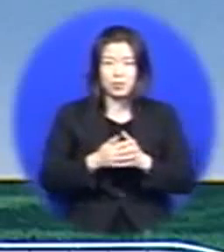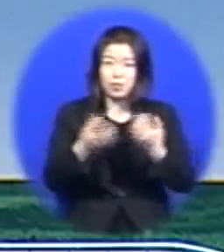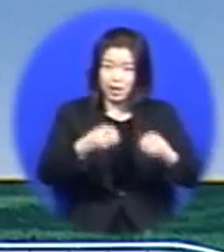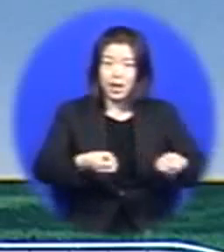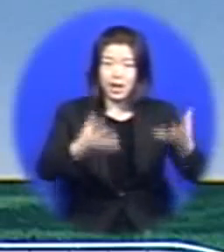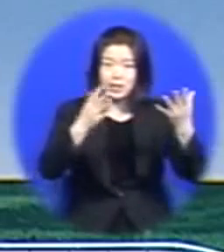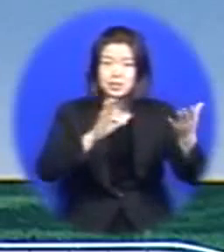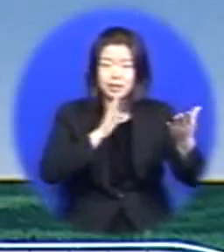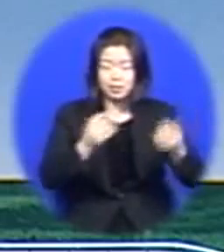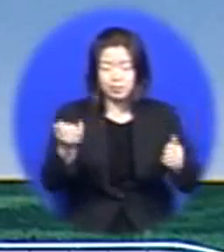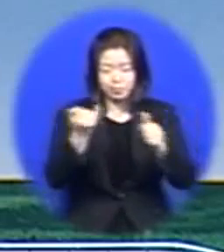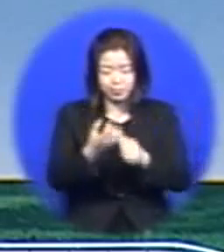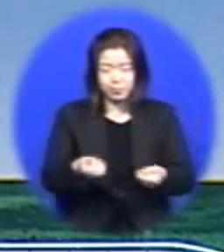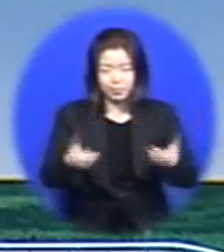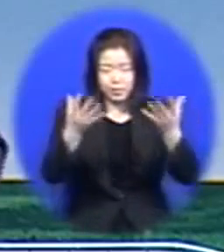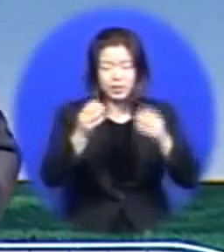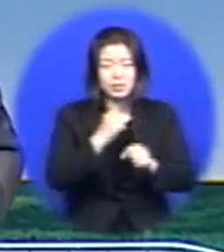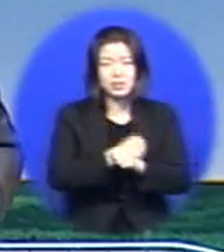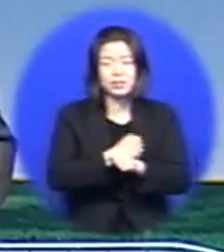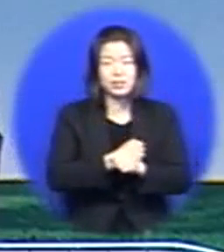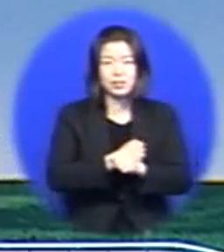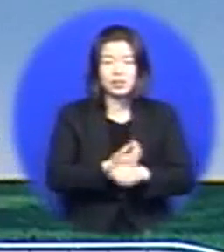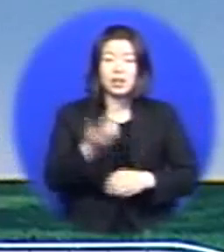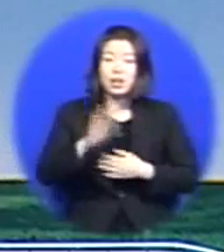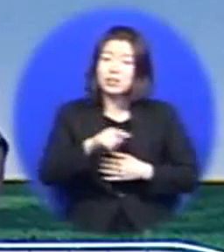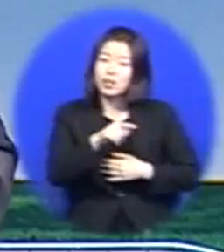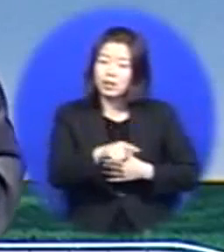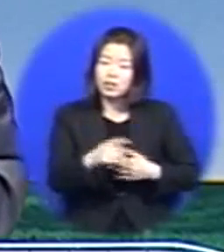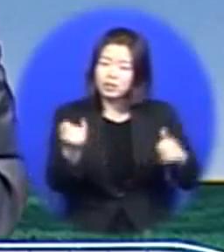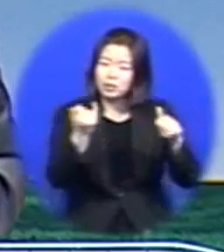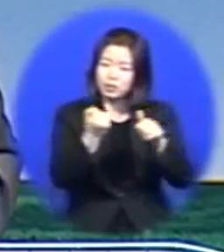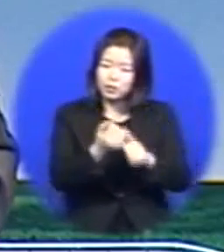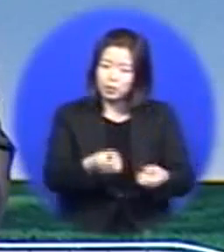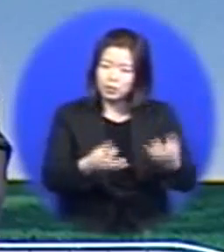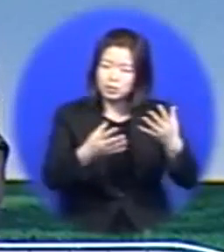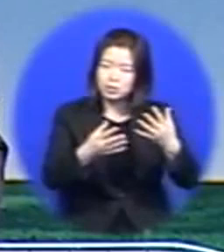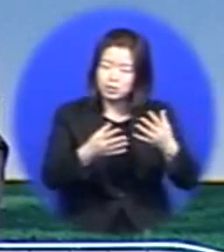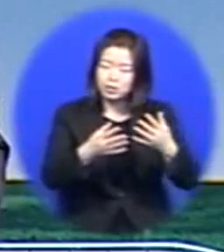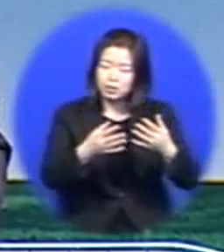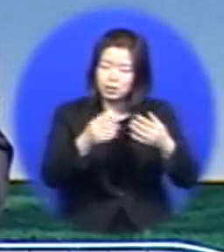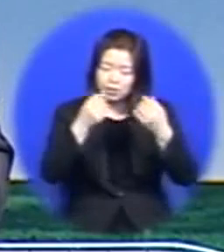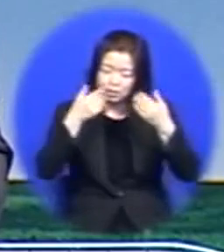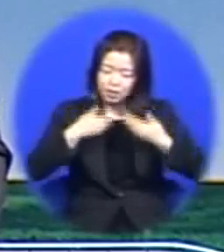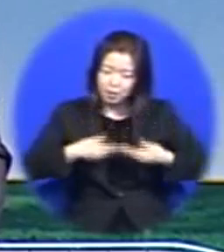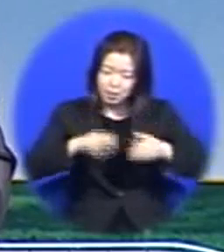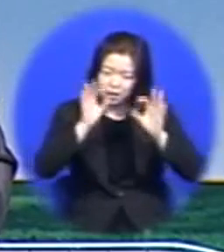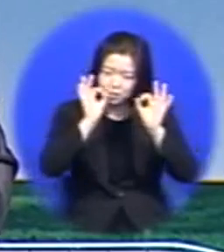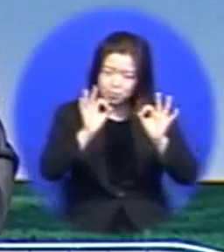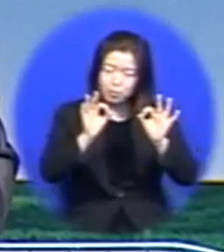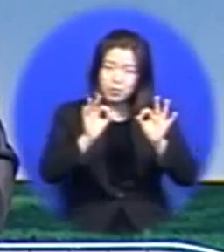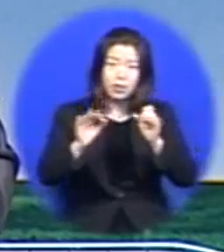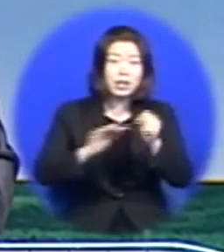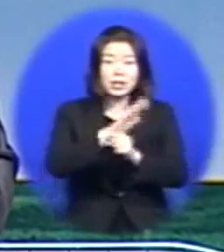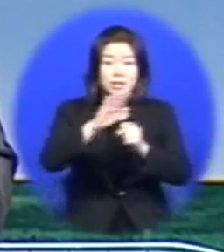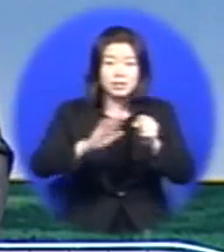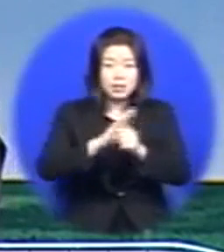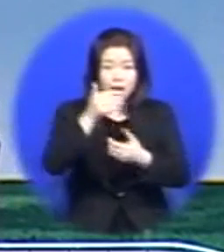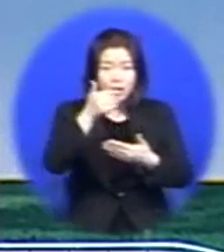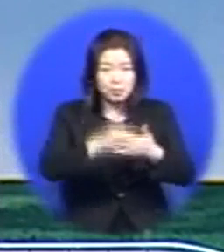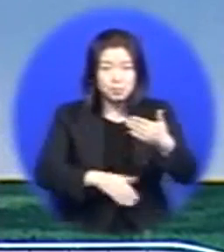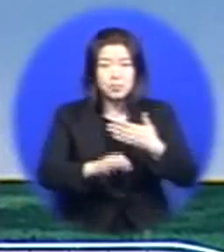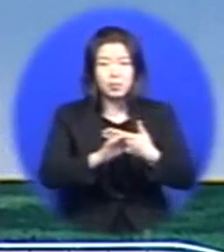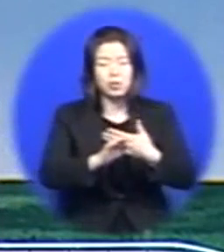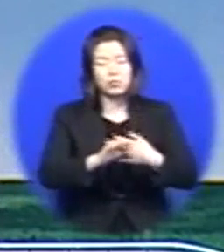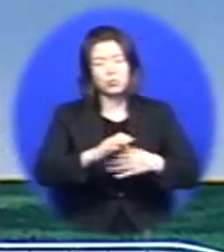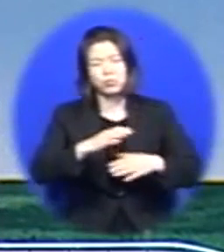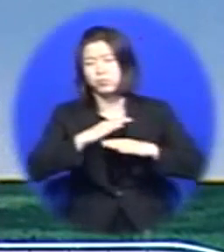잔치지요. 결혼식 잔치. 그런데 이 결혼식을 가만히 보면 말입니다. 사랑을 빼면